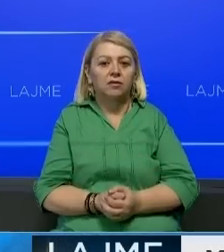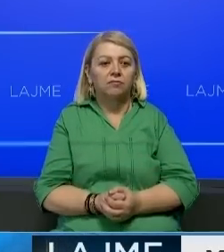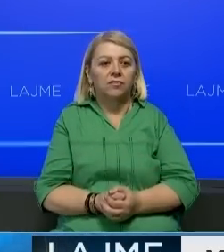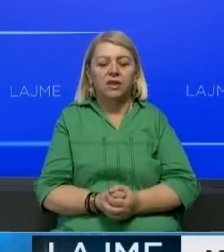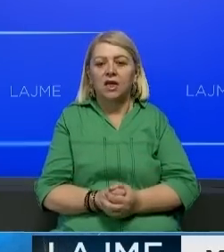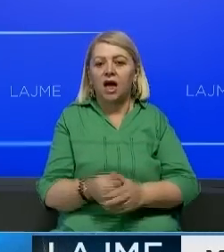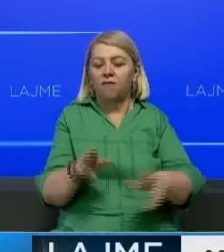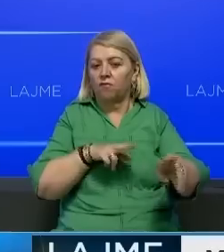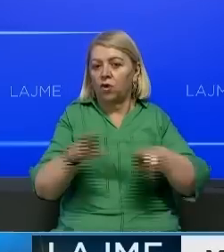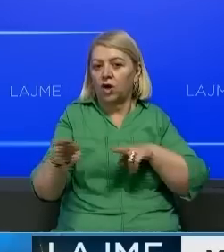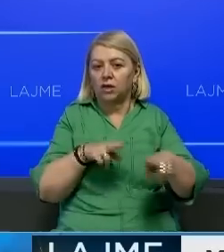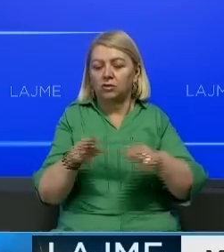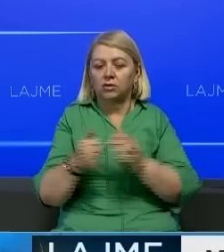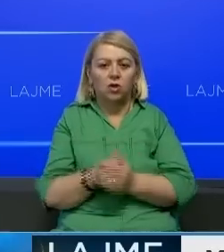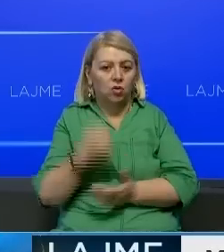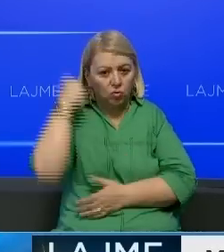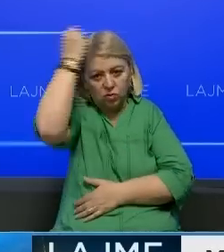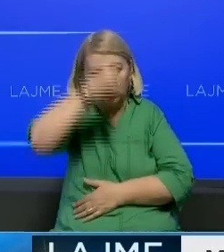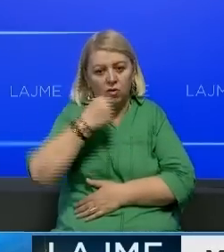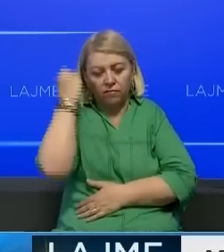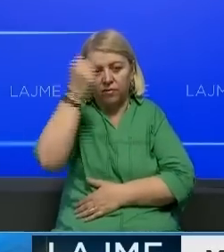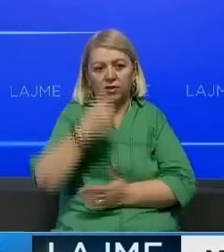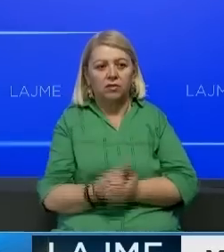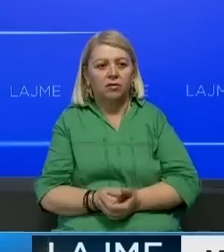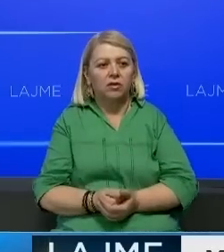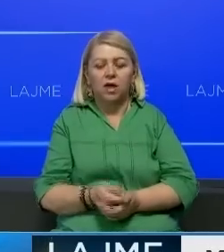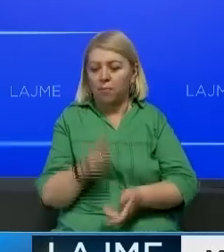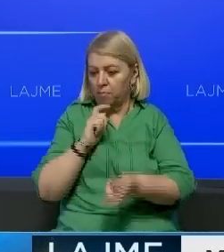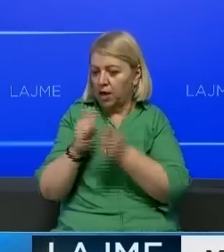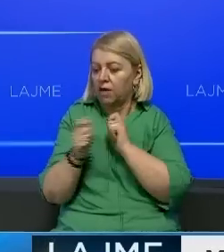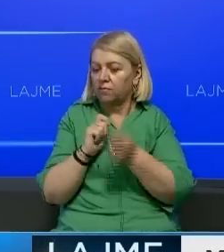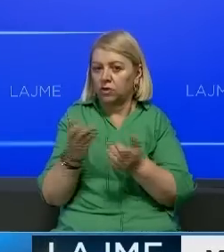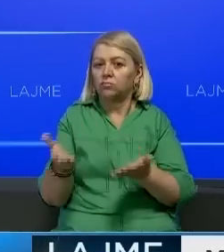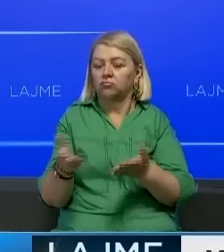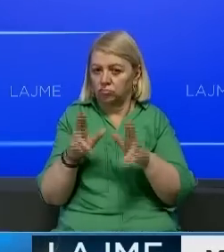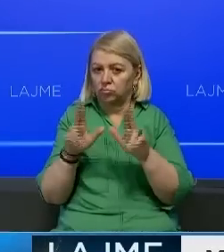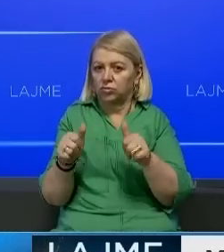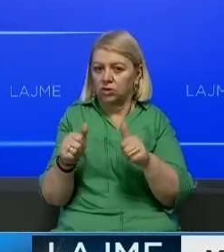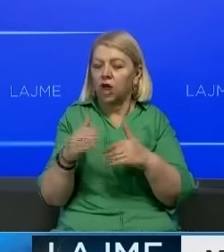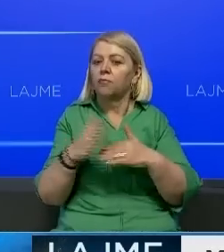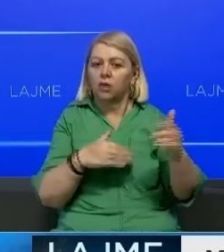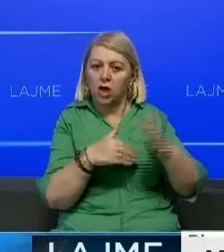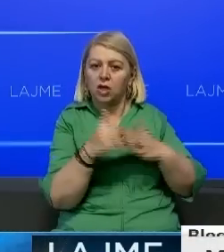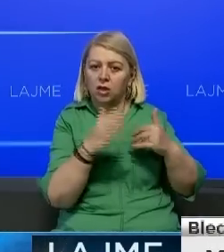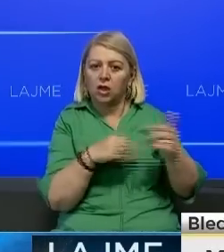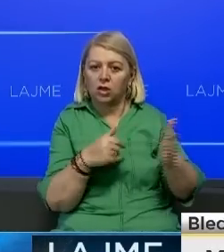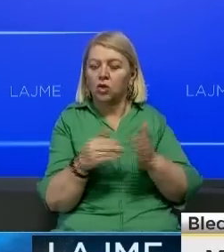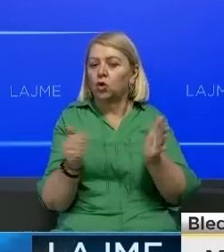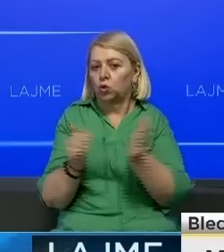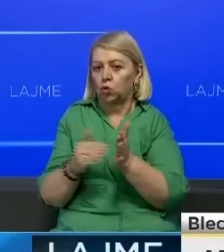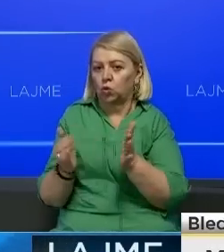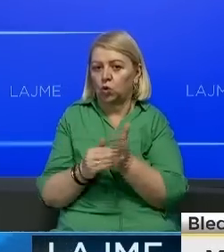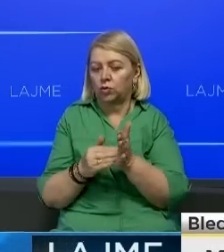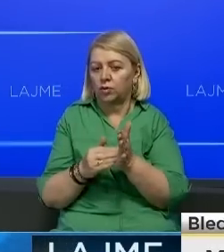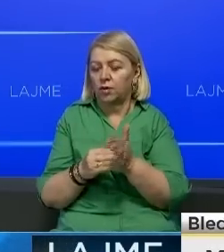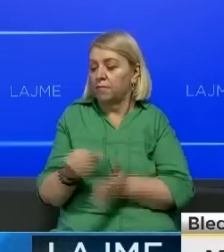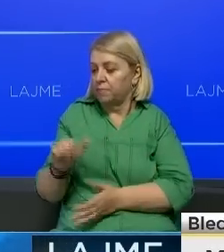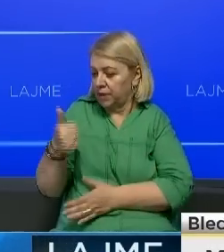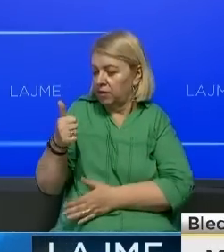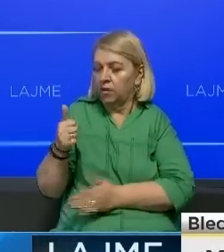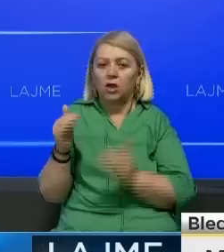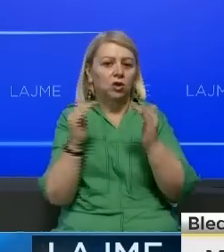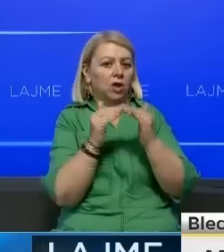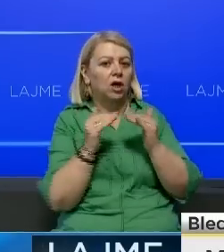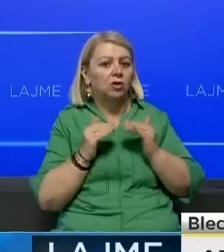mbi avokatinë të Republikës së Kosovës. Një marrëveshje e tillë mund ndodhë edhe në praktik, por duhet sporet jetë të